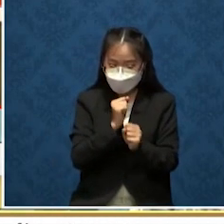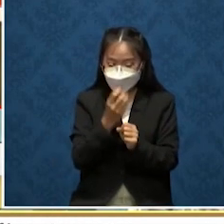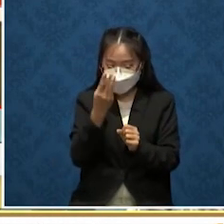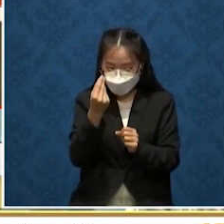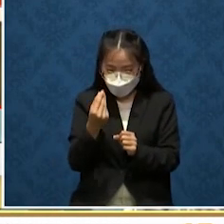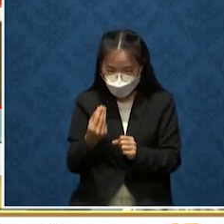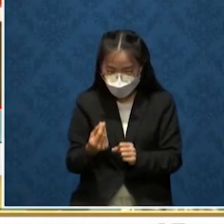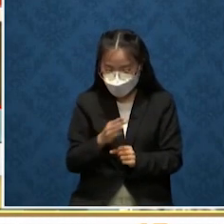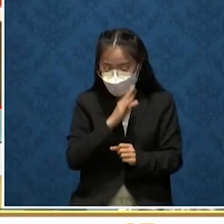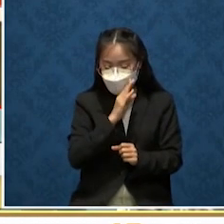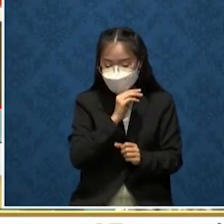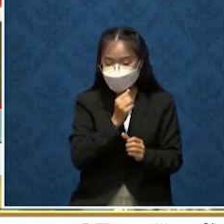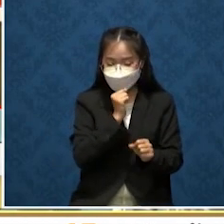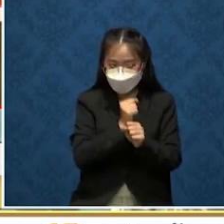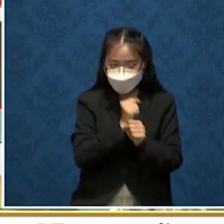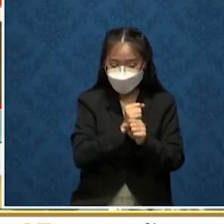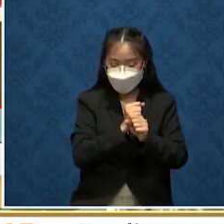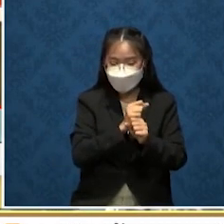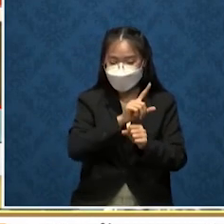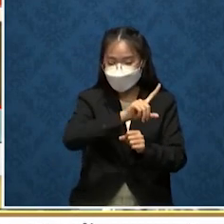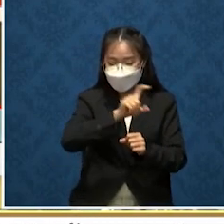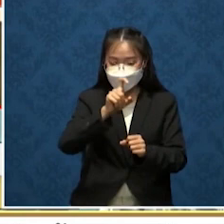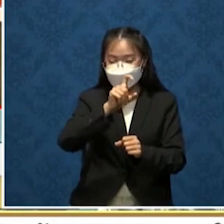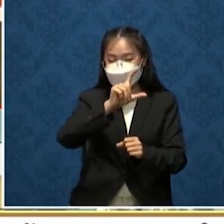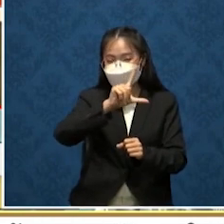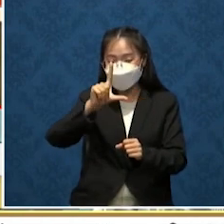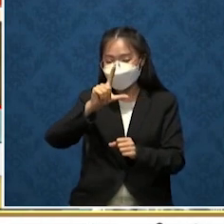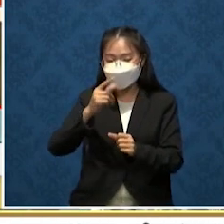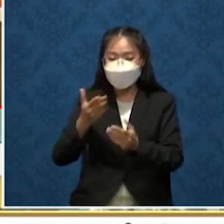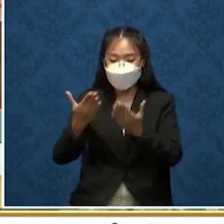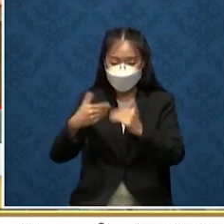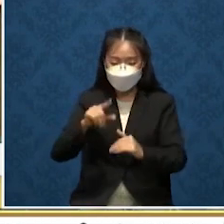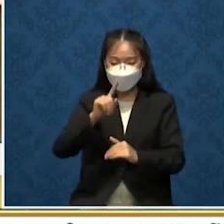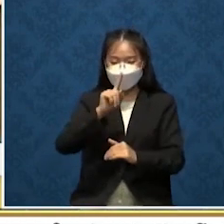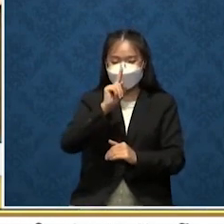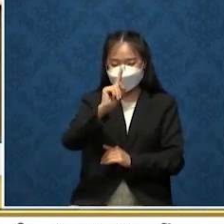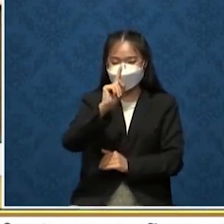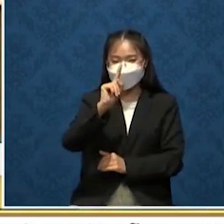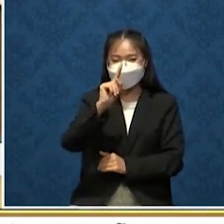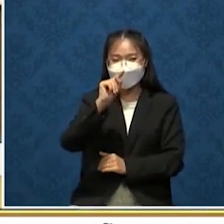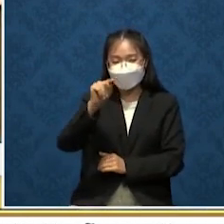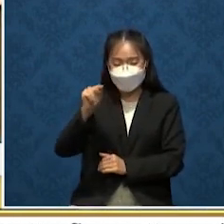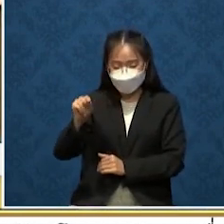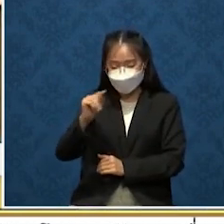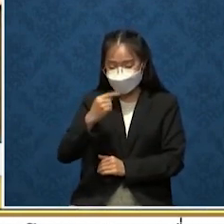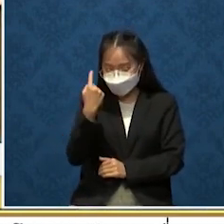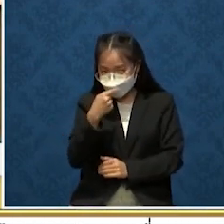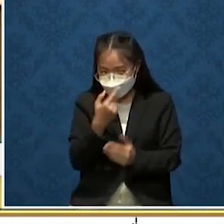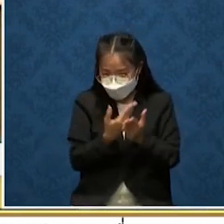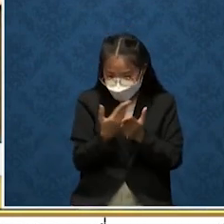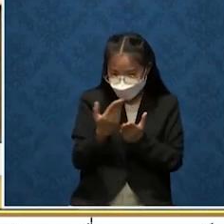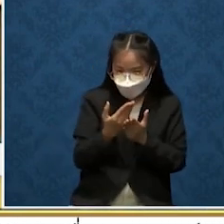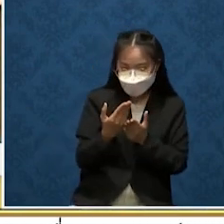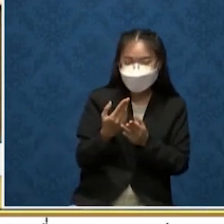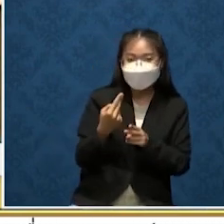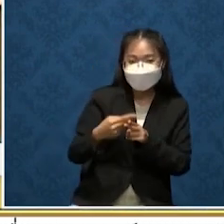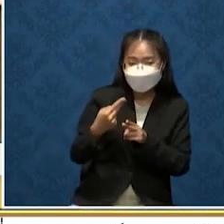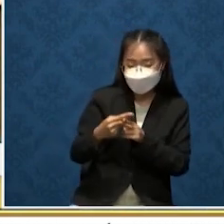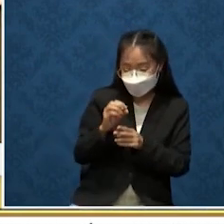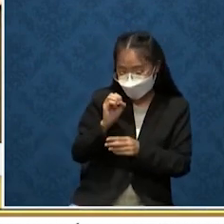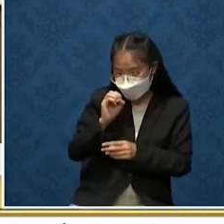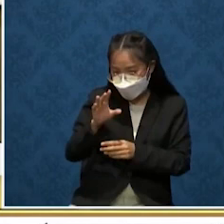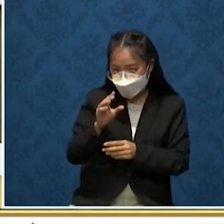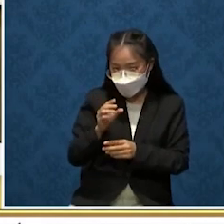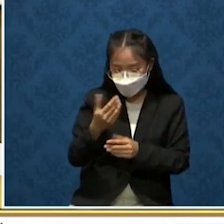ถ้างานเป็นร้อยล้านบาทเปอร์เซ็นต์ก็อาจจะเหลือประมาณแค่ 1%ด้วยกันในการซื้อว่ามีใครซื้อแบบบ้างแล้วก็มีการ